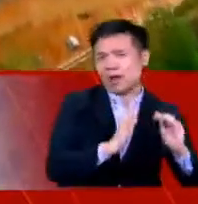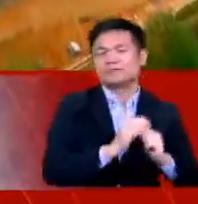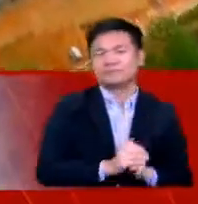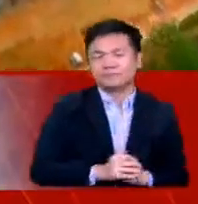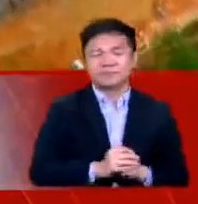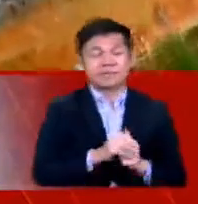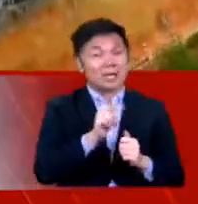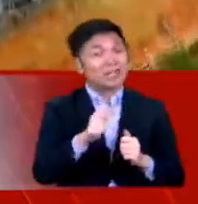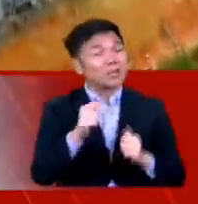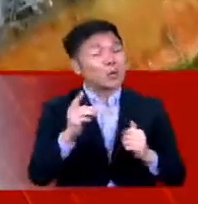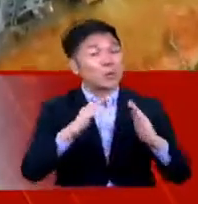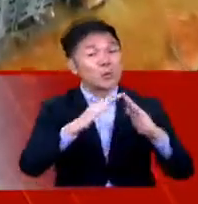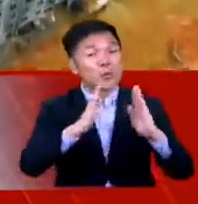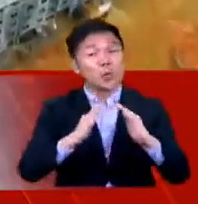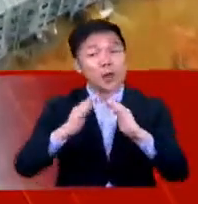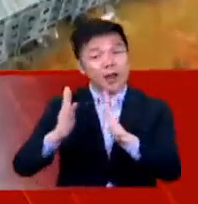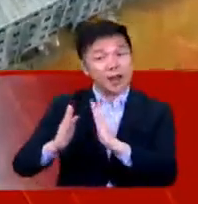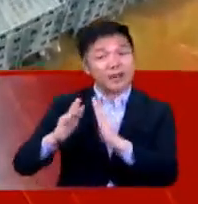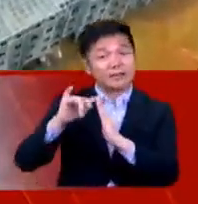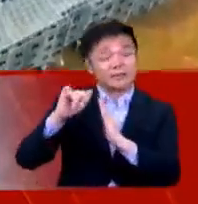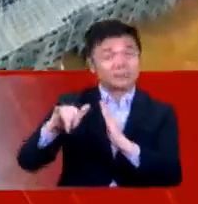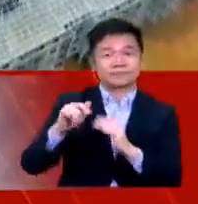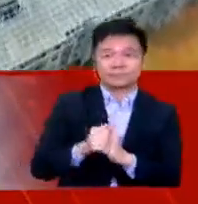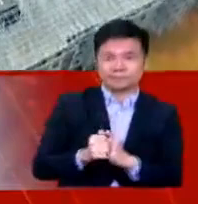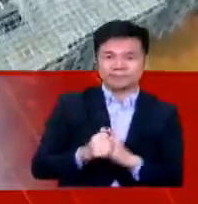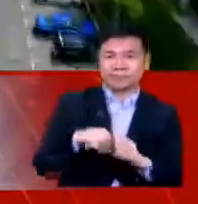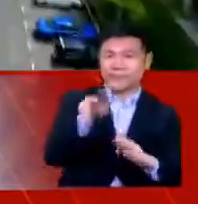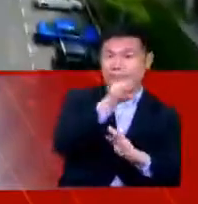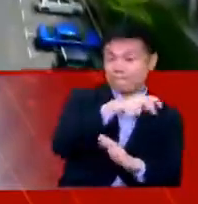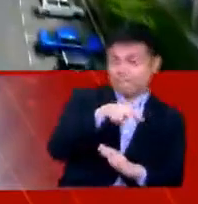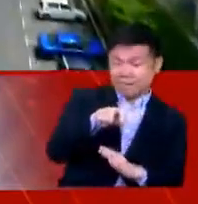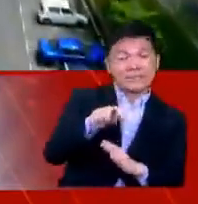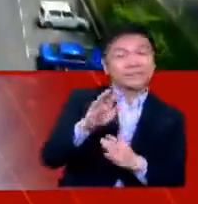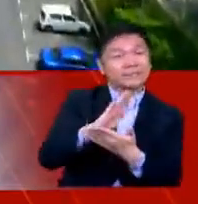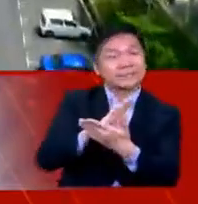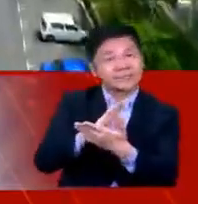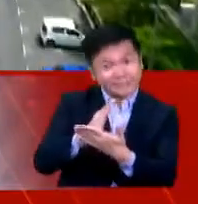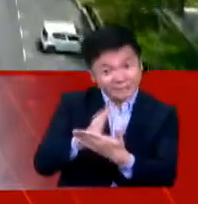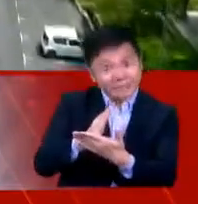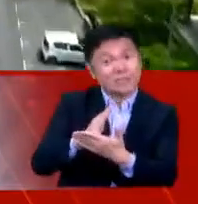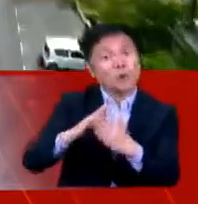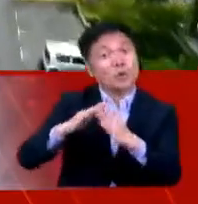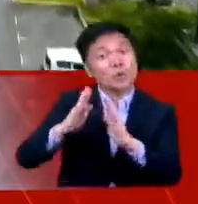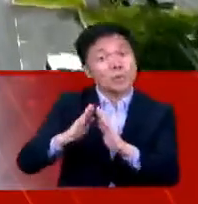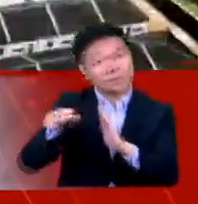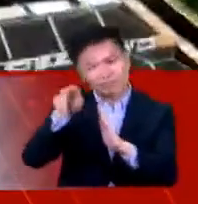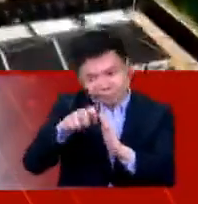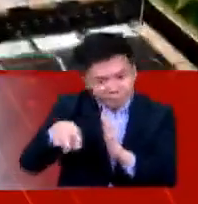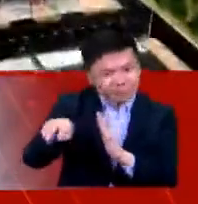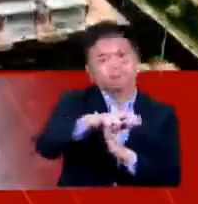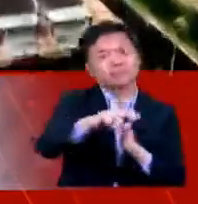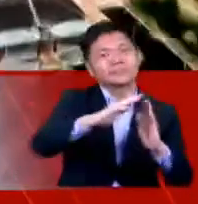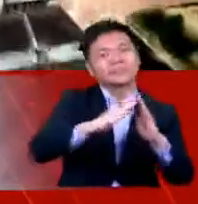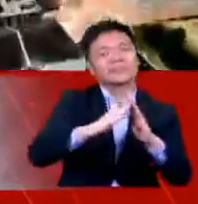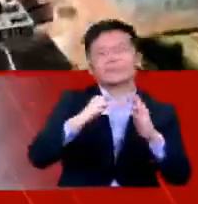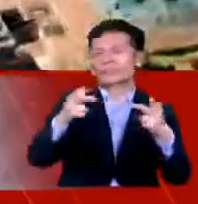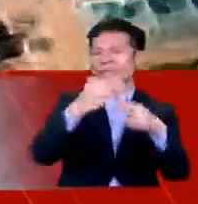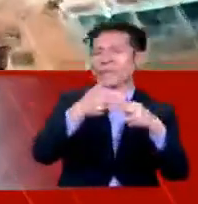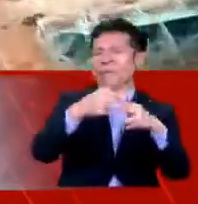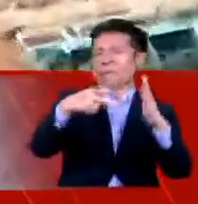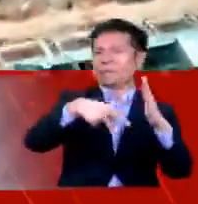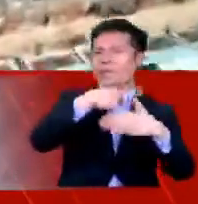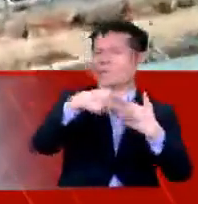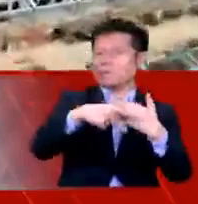memperkasakan kediaman berkonsepkan transit ataupun transit oriented development ataupun